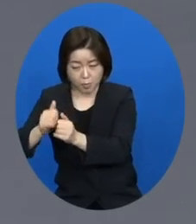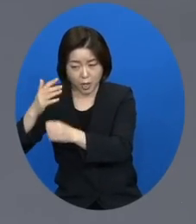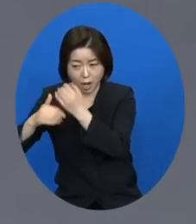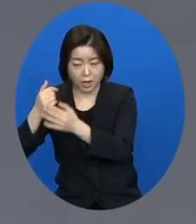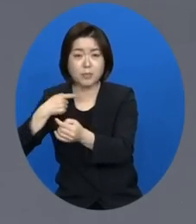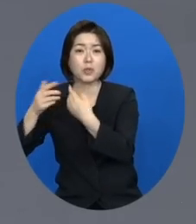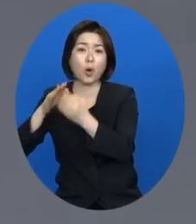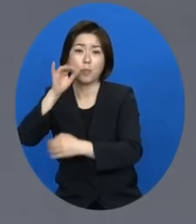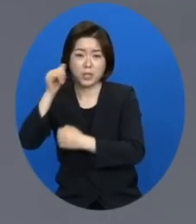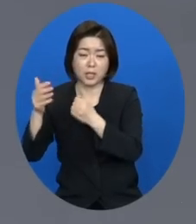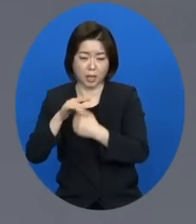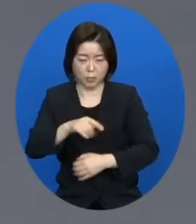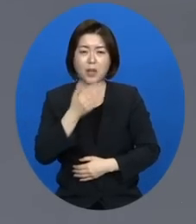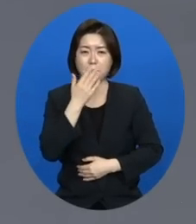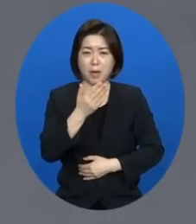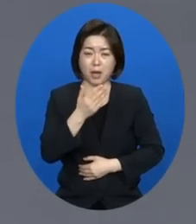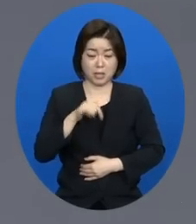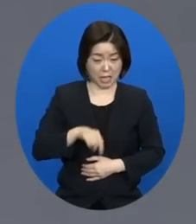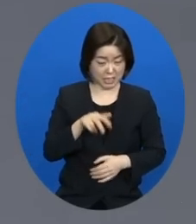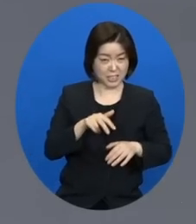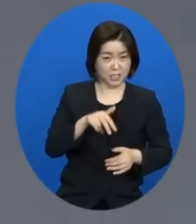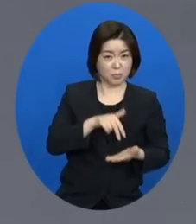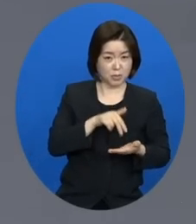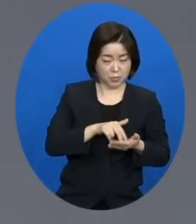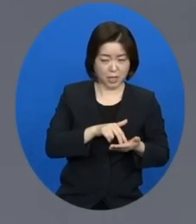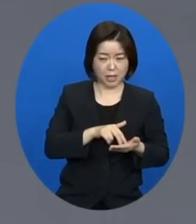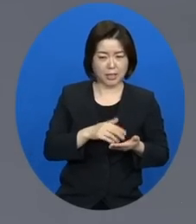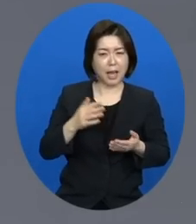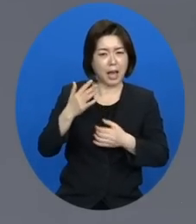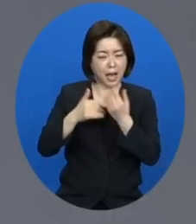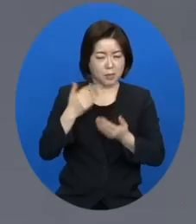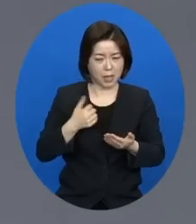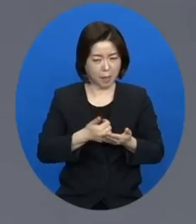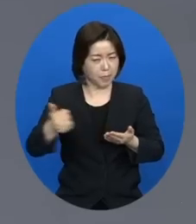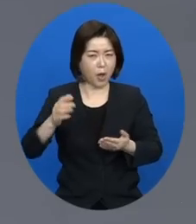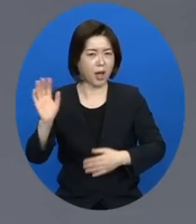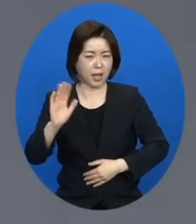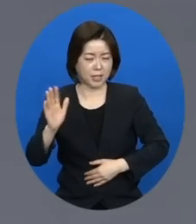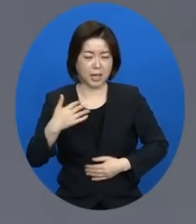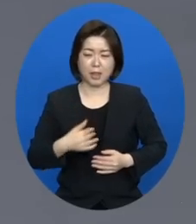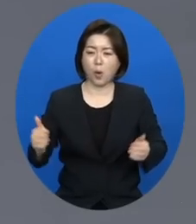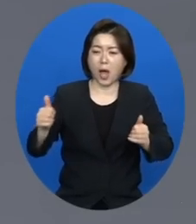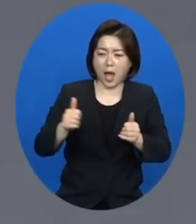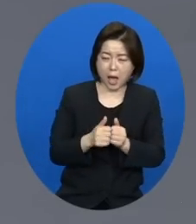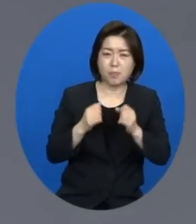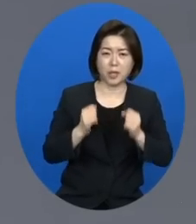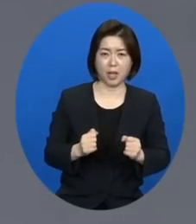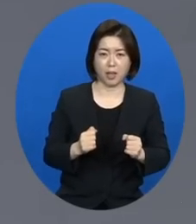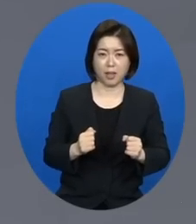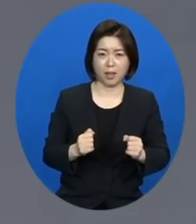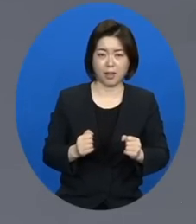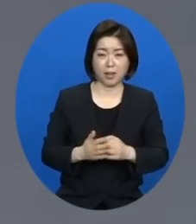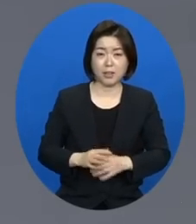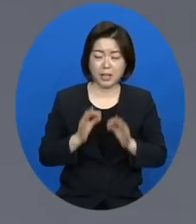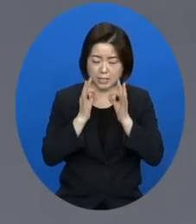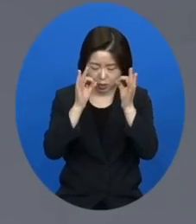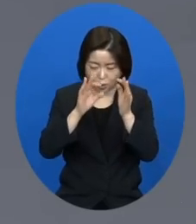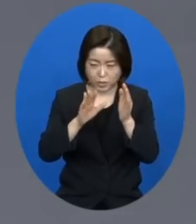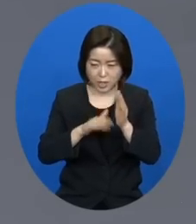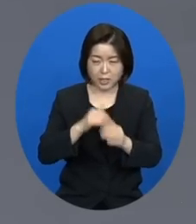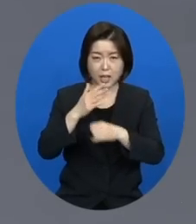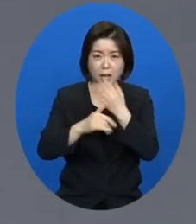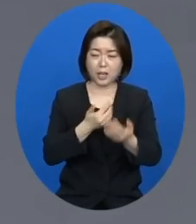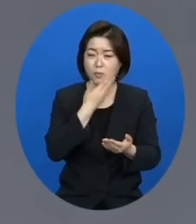것이죠. 내가 비록 여기에 있지만 아 하나님이 나를 떠난 것이 아니고 나와 함께 하시는구나. 또한 내가 성실하게 했을 때 하나님께서 귀한